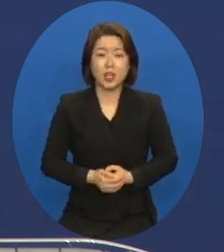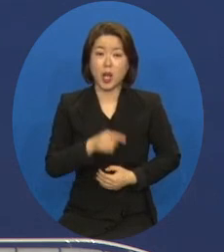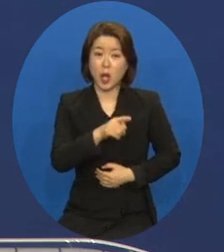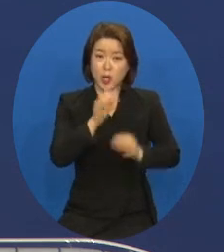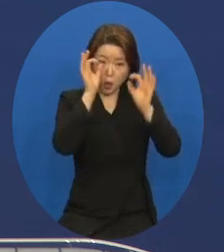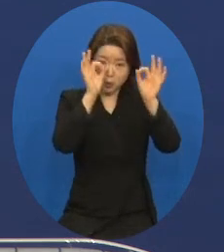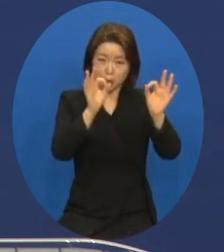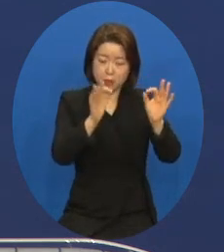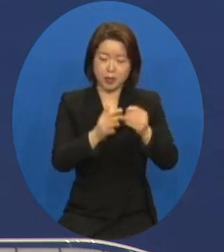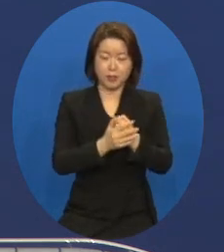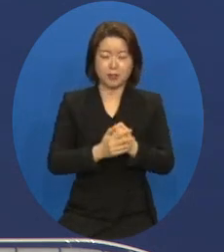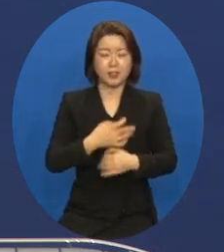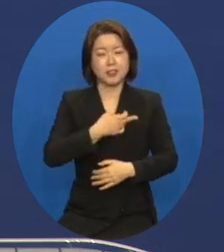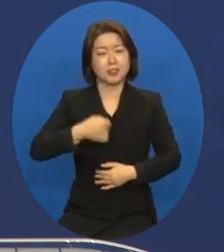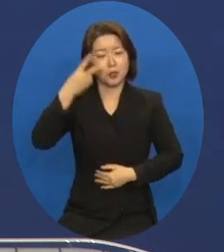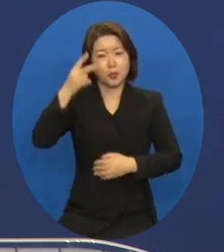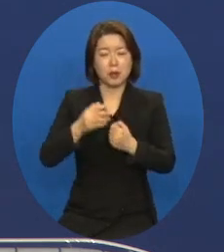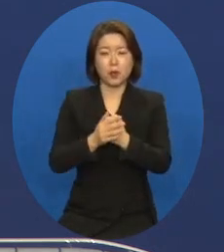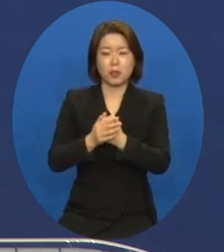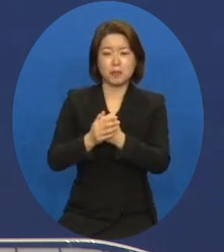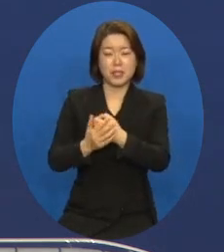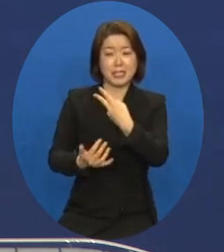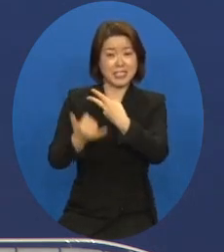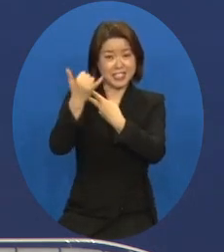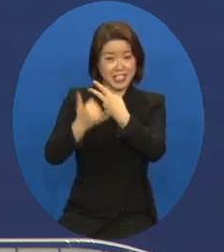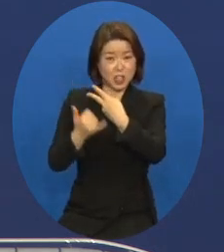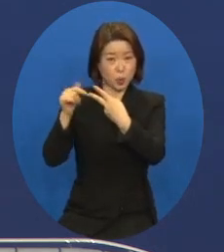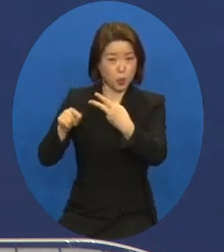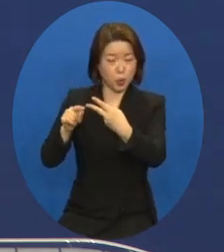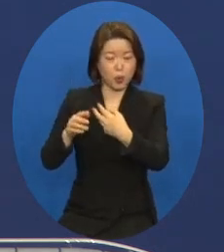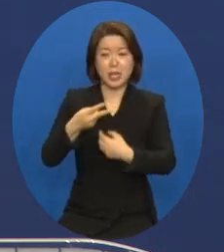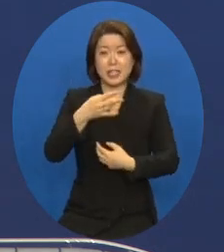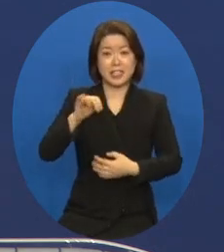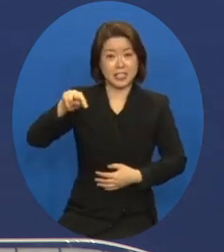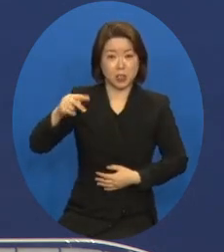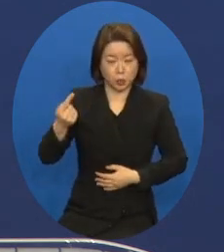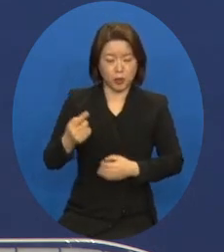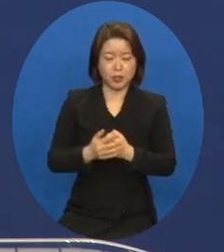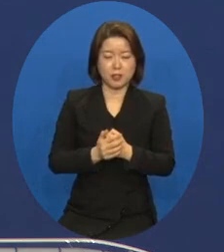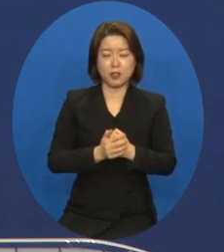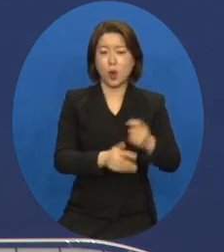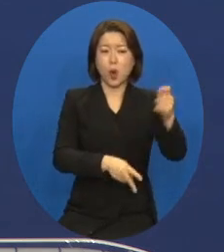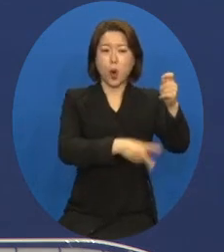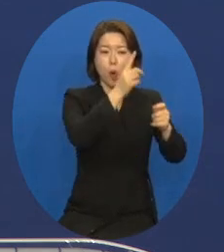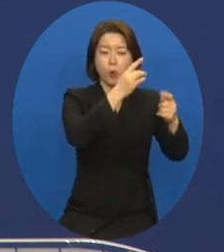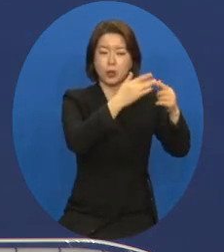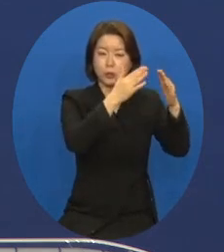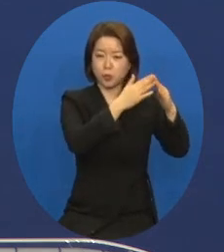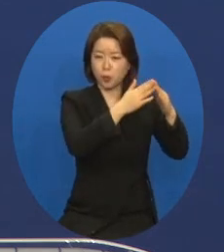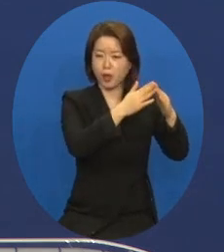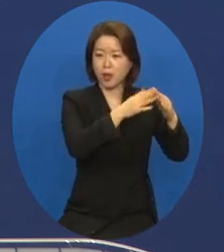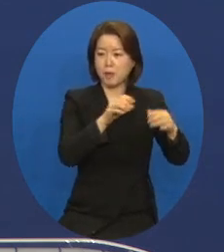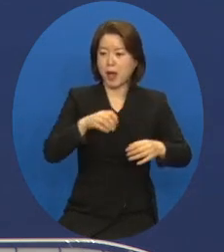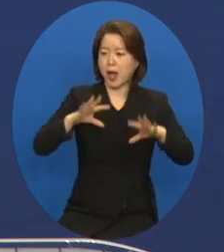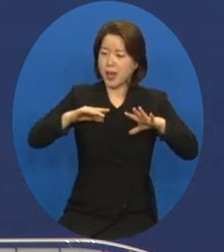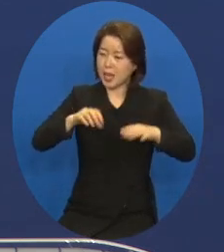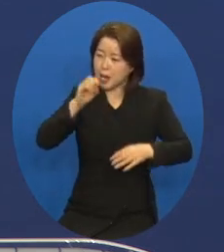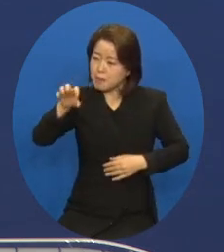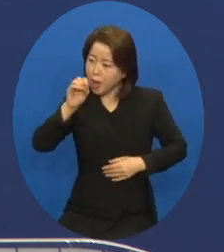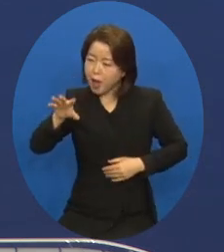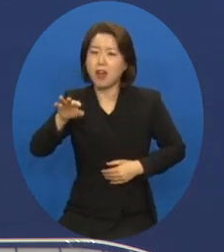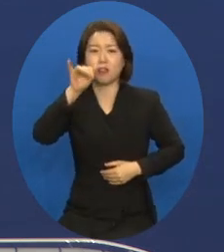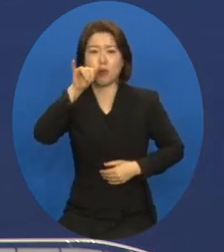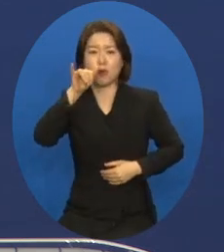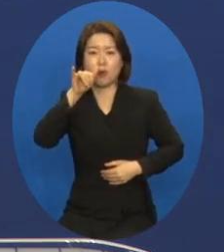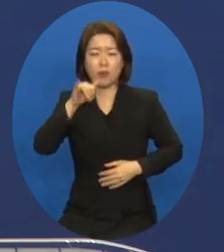사도바울이 비디오 에게 고린도 교회의 대해서 자랑을 했었다 하는 말이 나옵니다